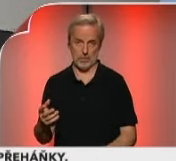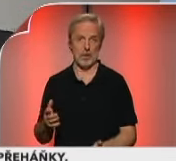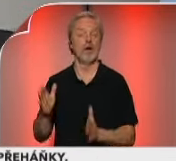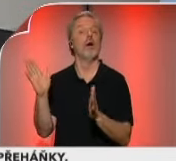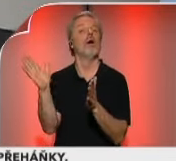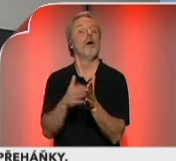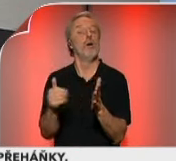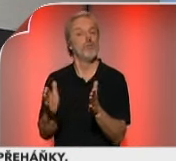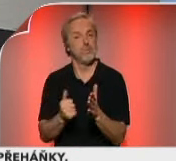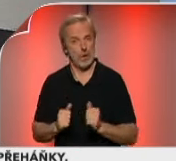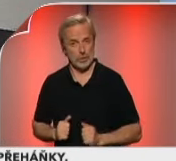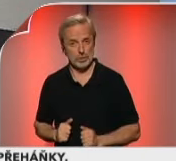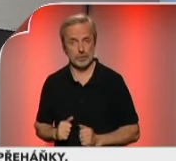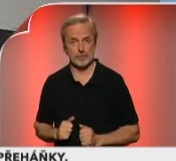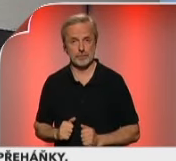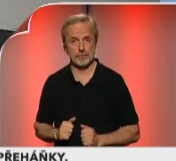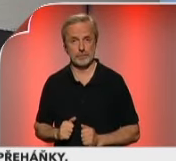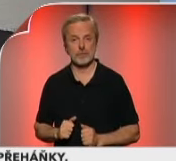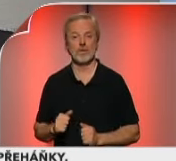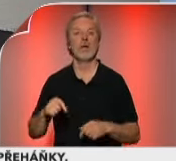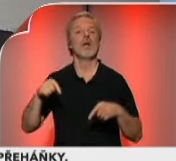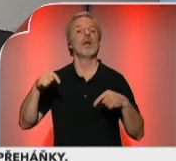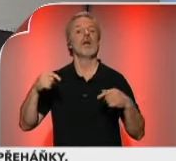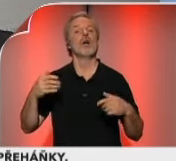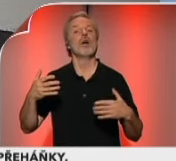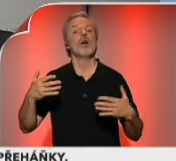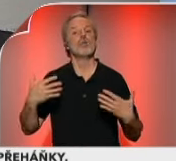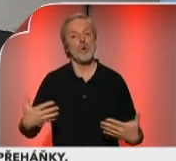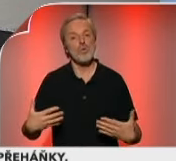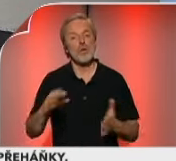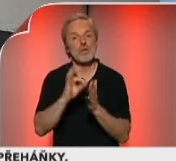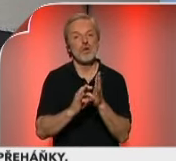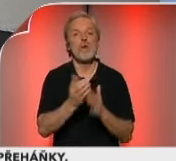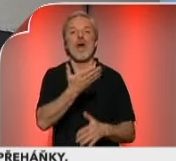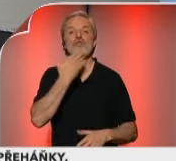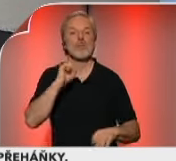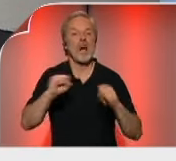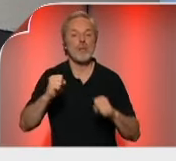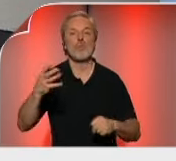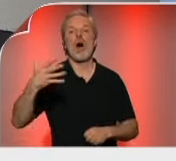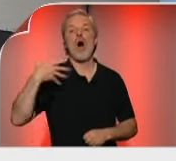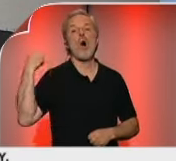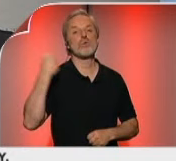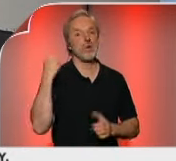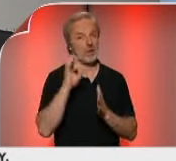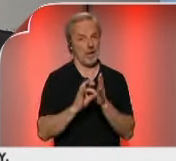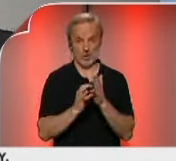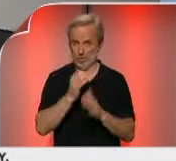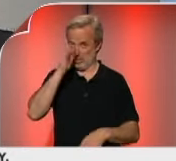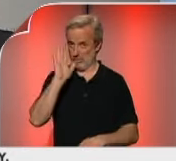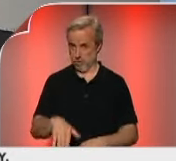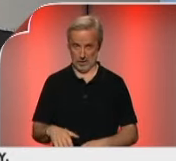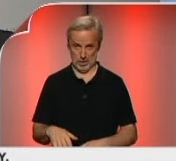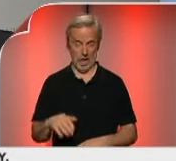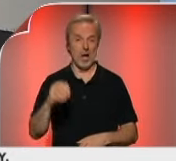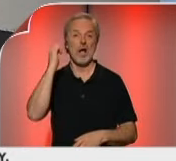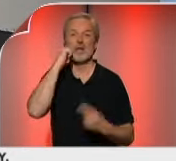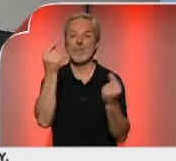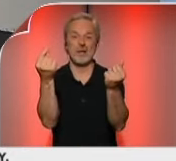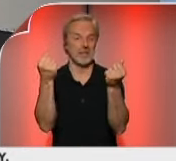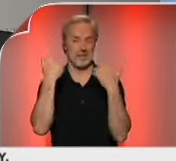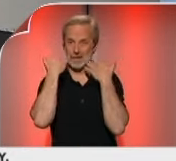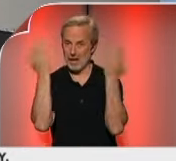kdy eh hospodářská situace v České republice není příliš dobrá občané strádají Díky ekonomické